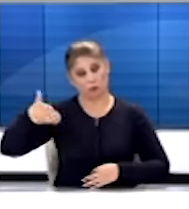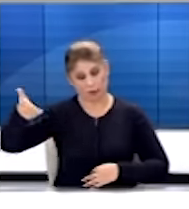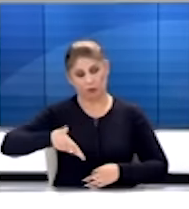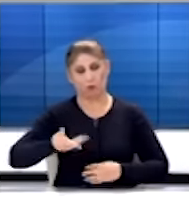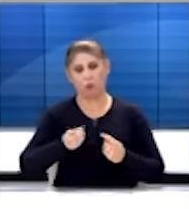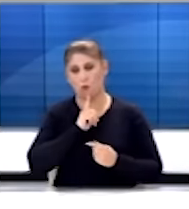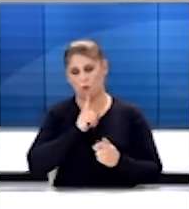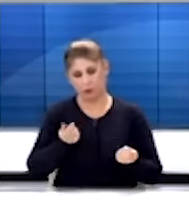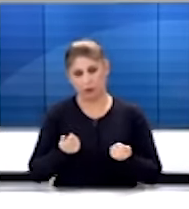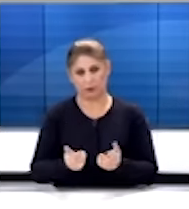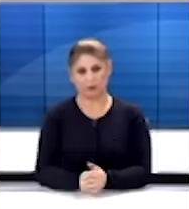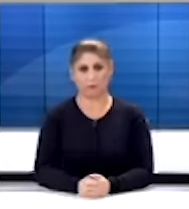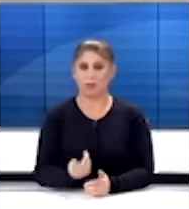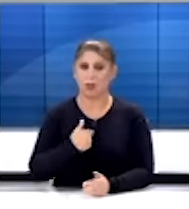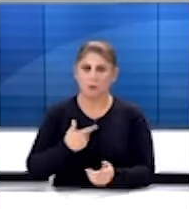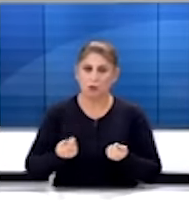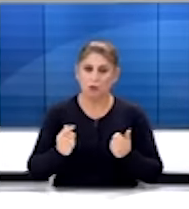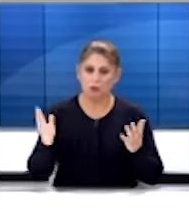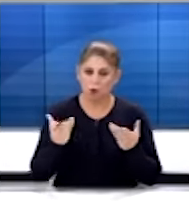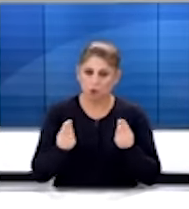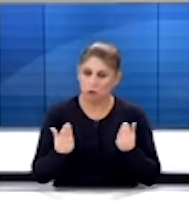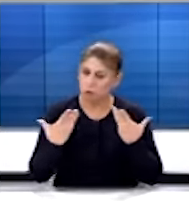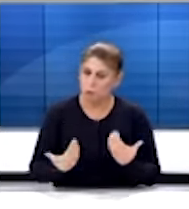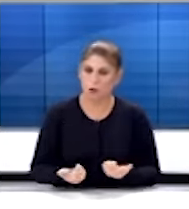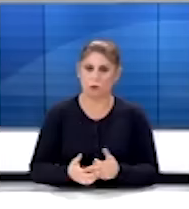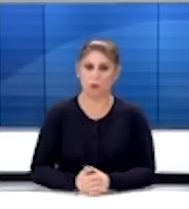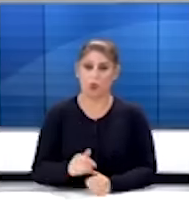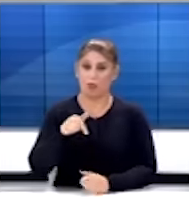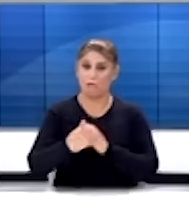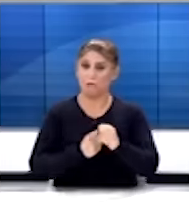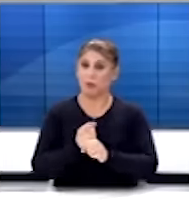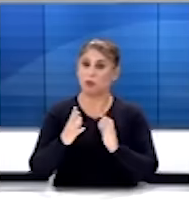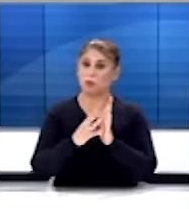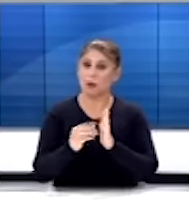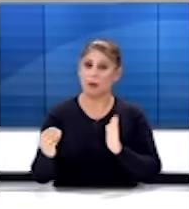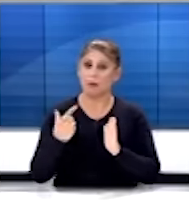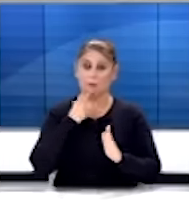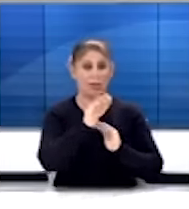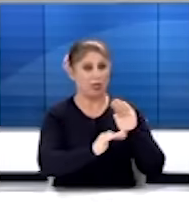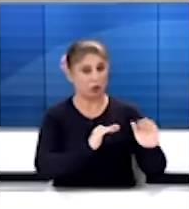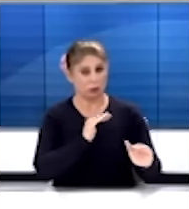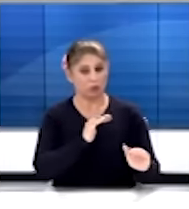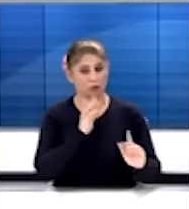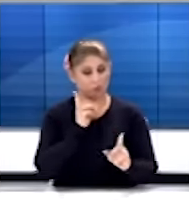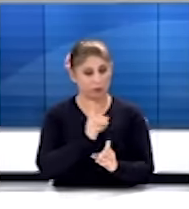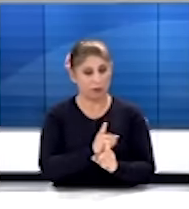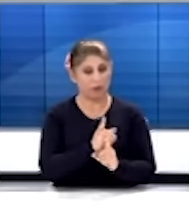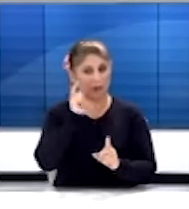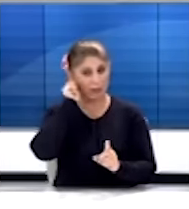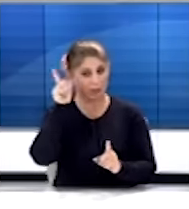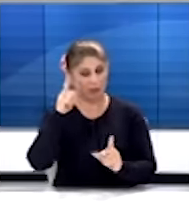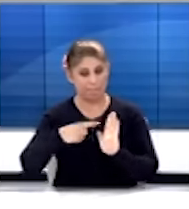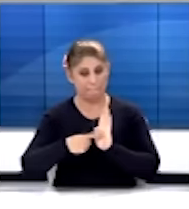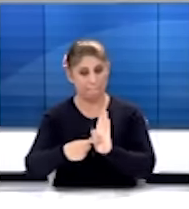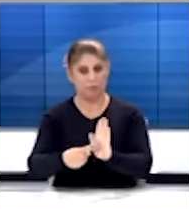Μητσοτάκης. Και το κάνουμε αυτό με όποιο μέσο διαθέτουμε. Φέτος το κάναμε, για παράδειγμα, με ερώτηση, με ειδική εκδήλωση, με